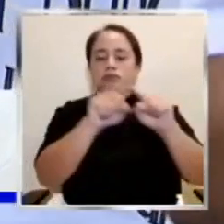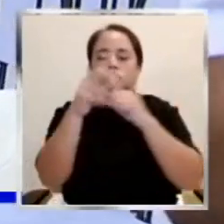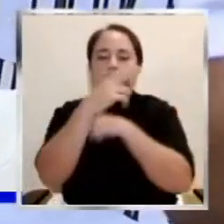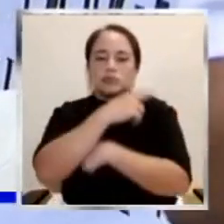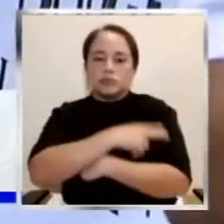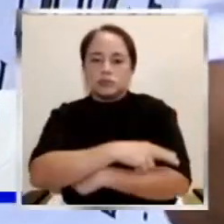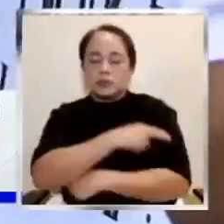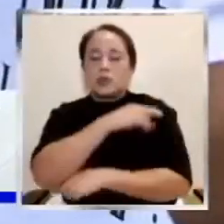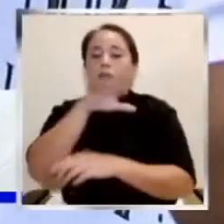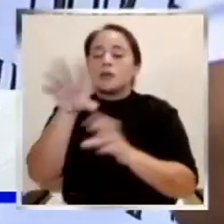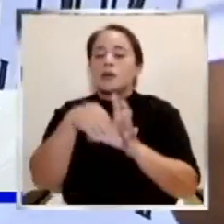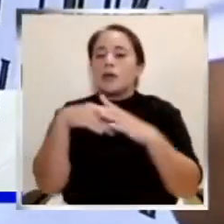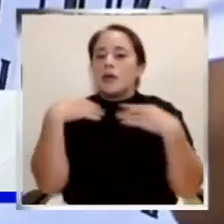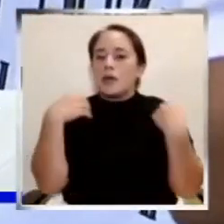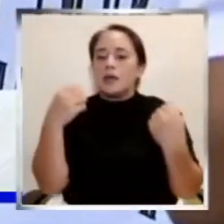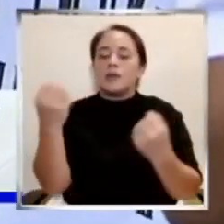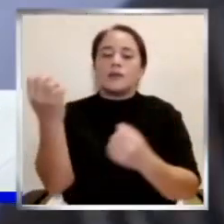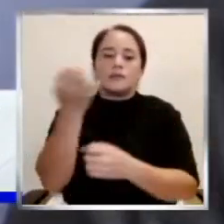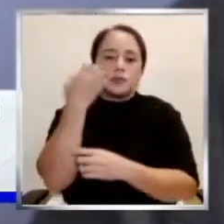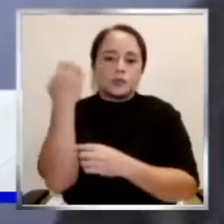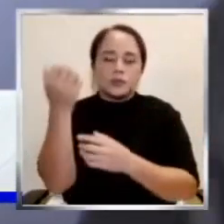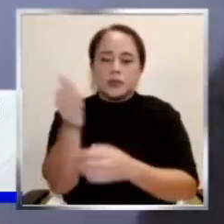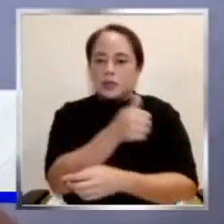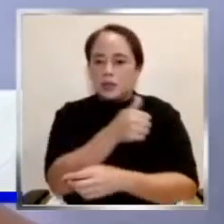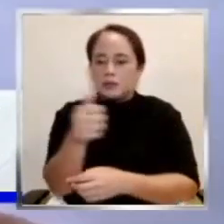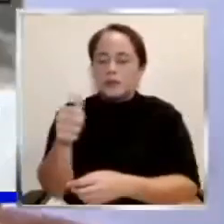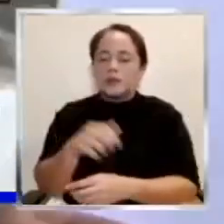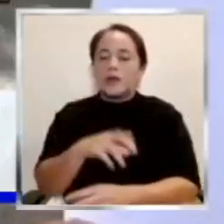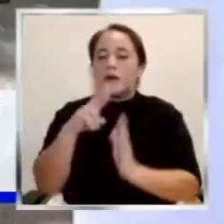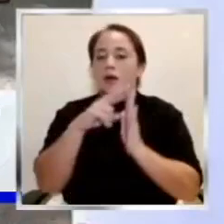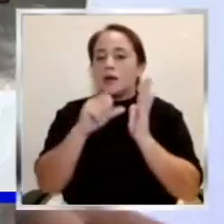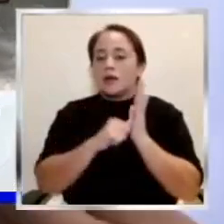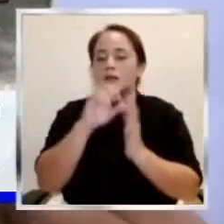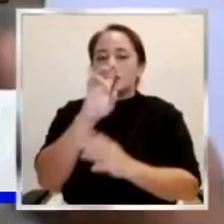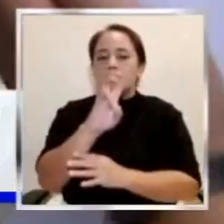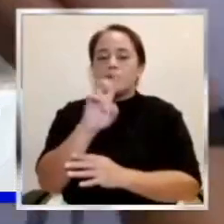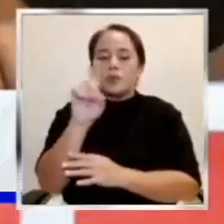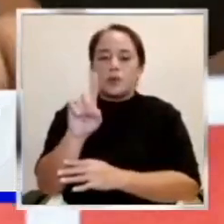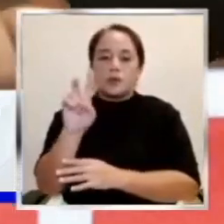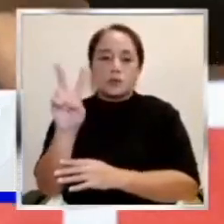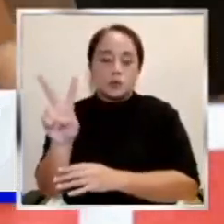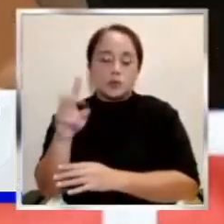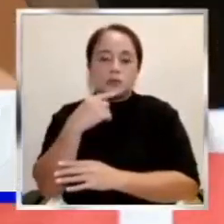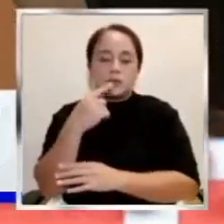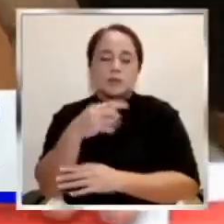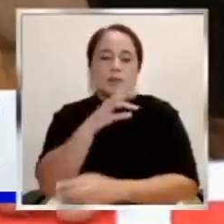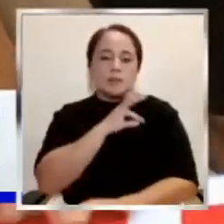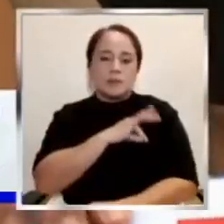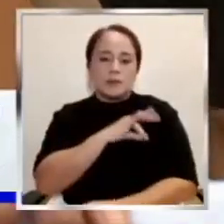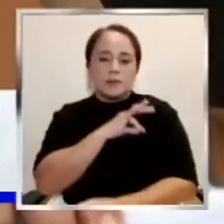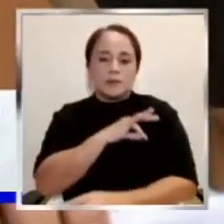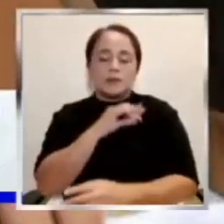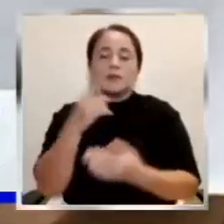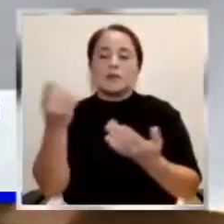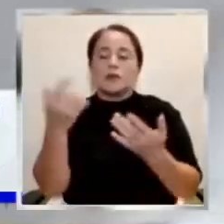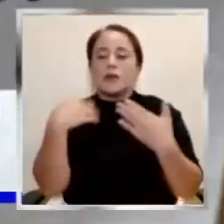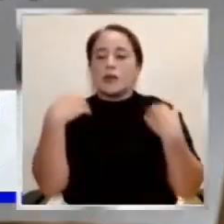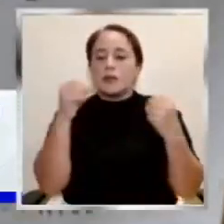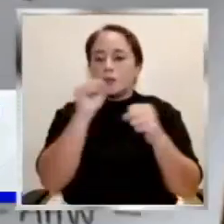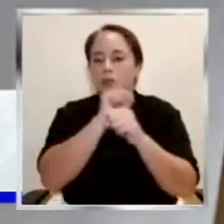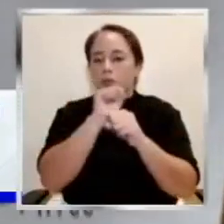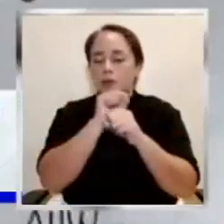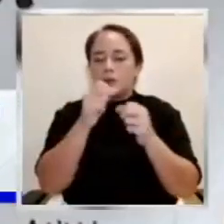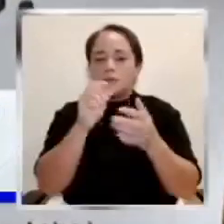health emergency allowance sa bisa ng RA 11712 na nagbibigay ng benepisyo sa mga healthcare worker sa panahon